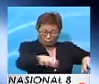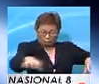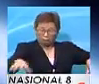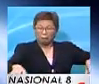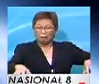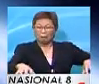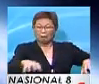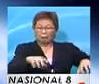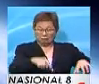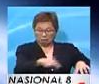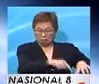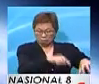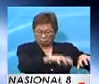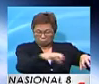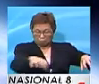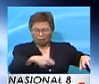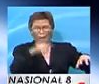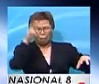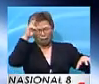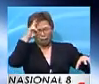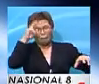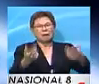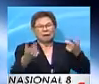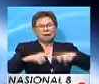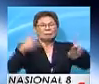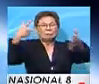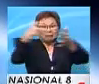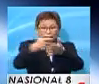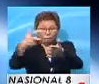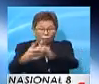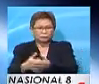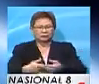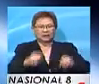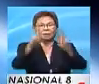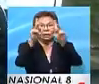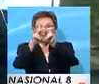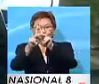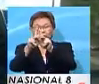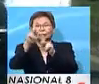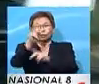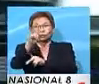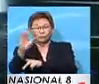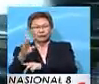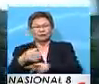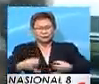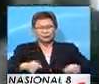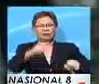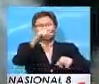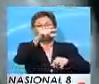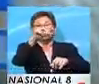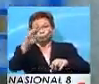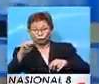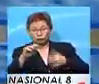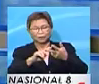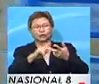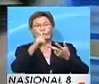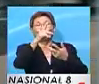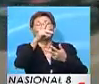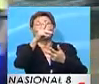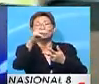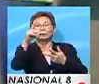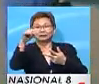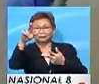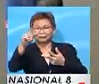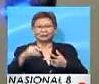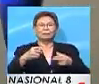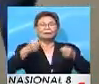kerap berlaku kemalangan antaranya Jalan Kota Baru Kuala Terengganu jalan gua musang Kuala krai dan lebuh